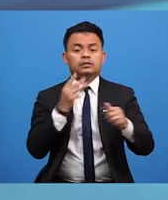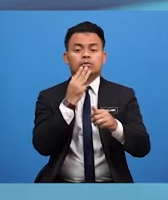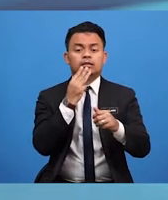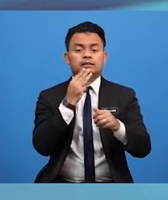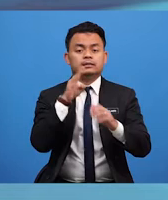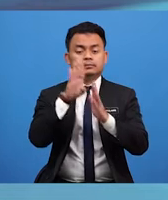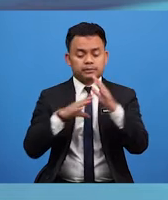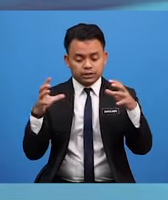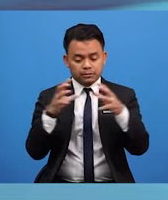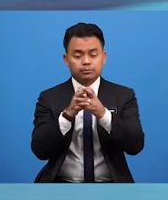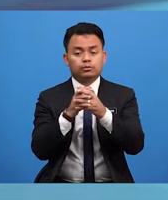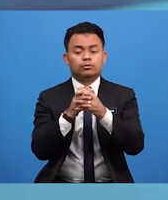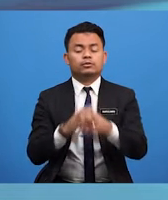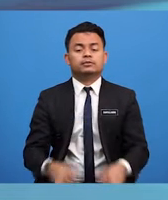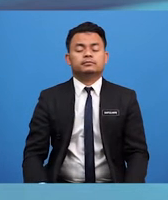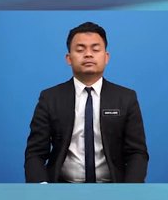bercampur.